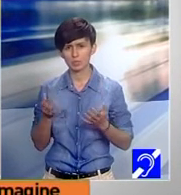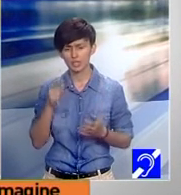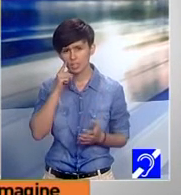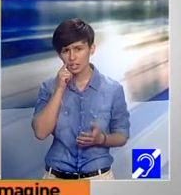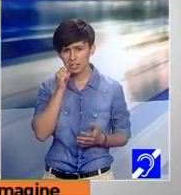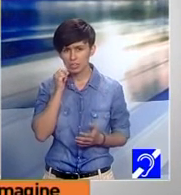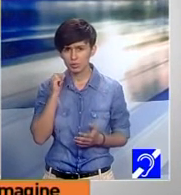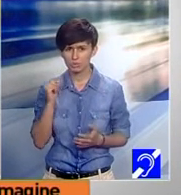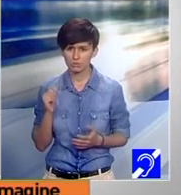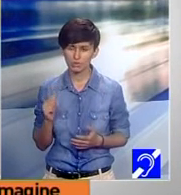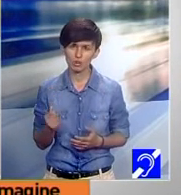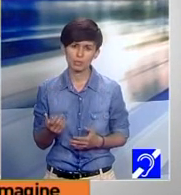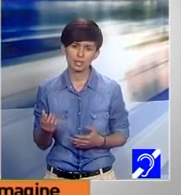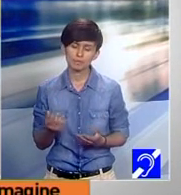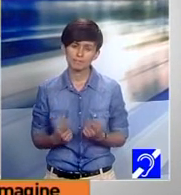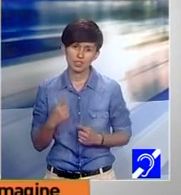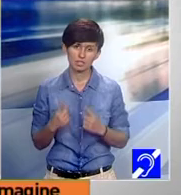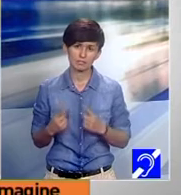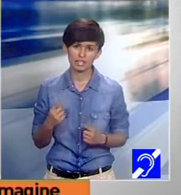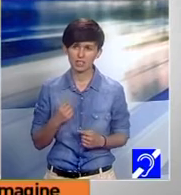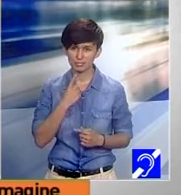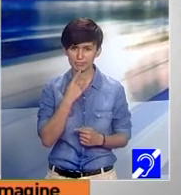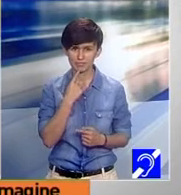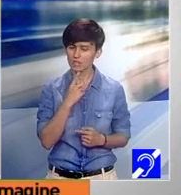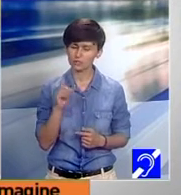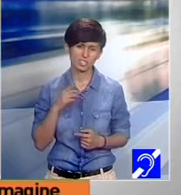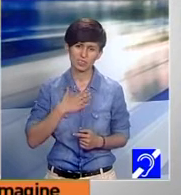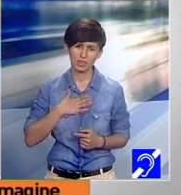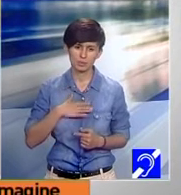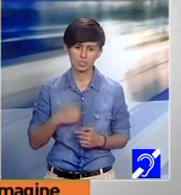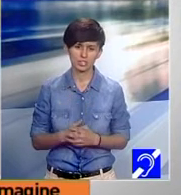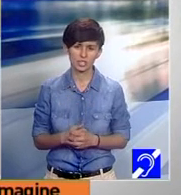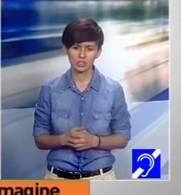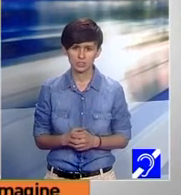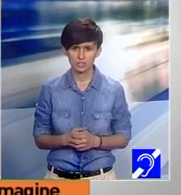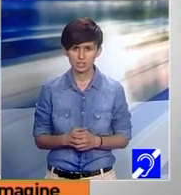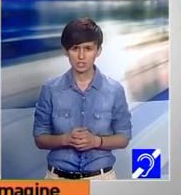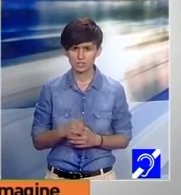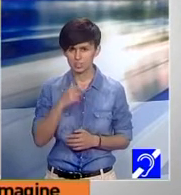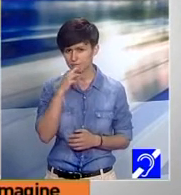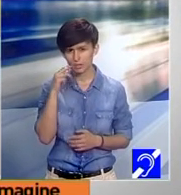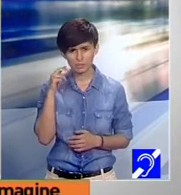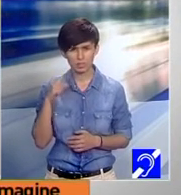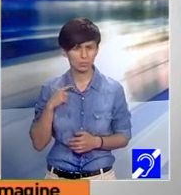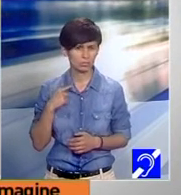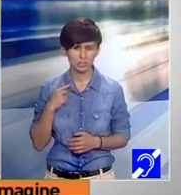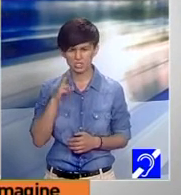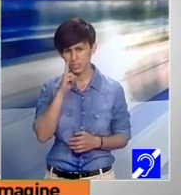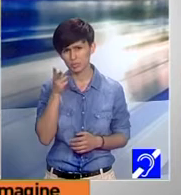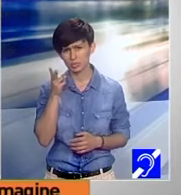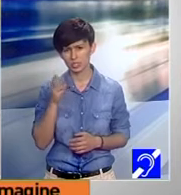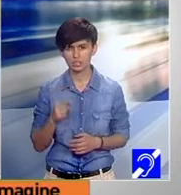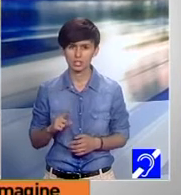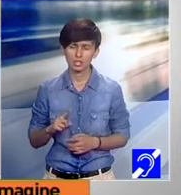imediat l-ar refuza. Numai mirosul, dacă îl simți, se dă peste cap și nu îți vine să crezi cum poate un copil să bea